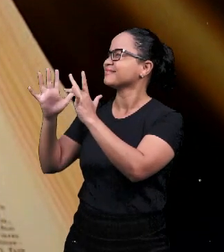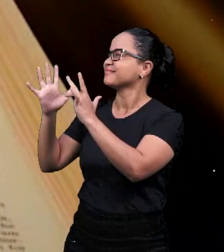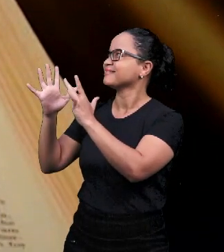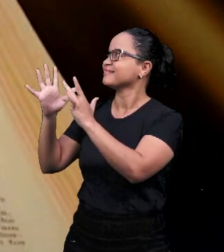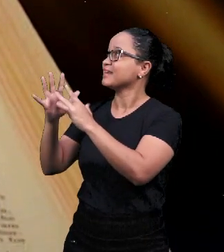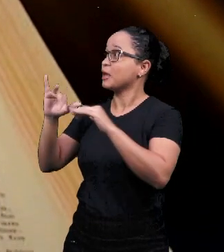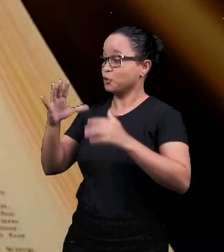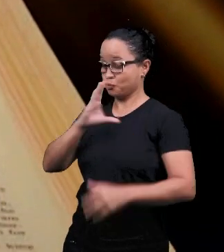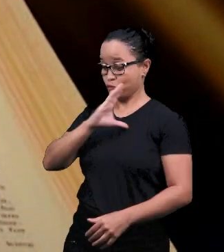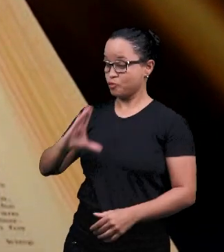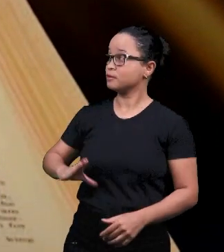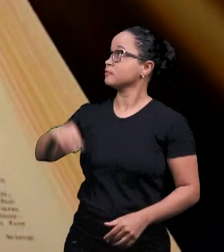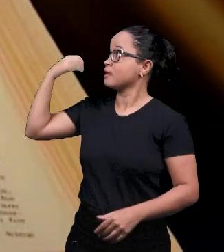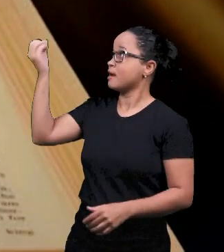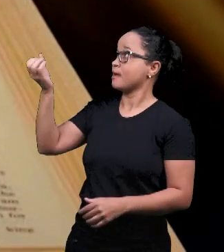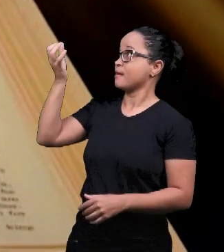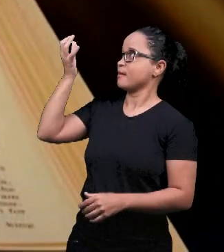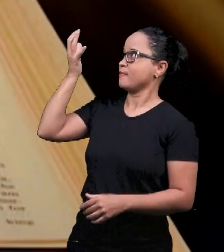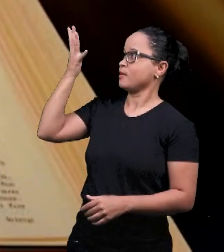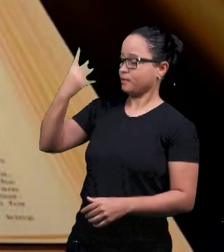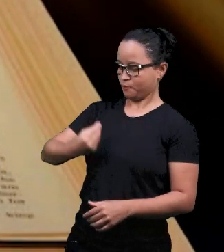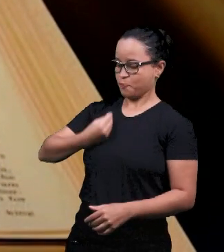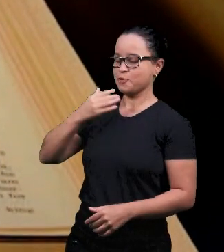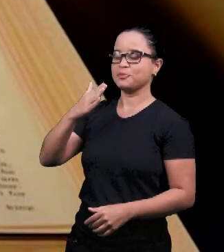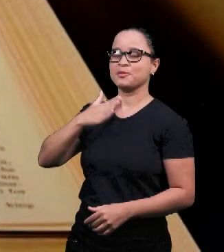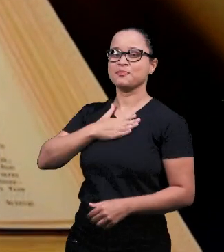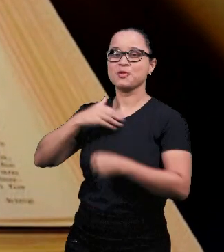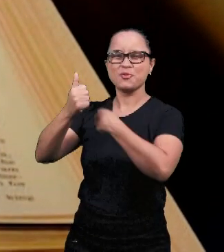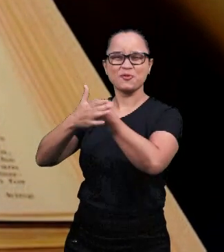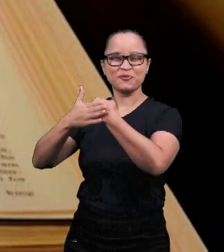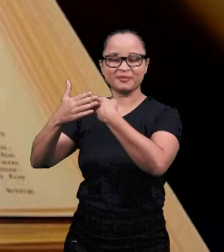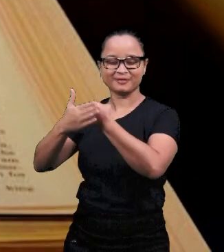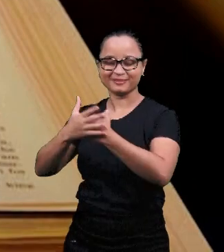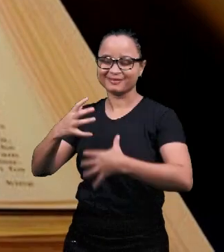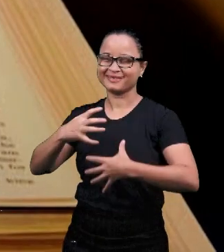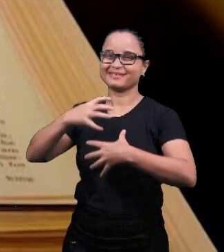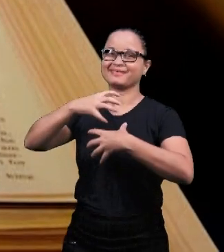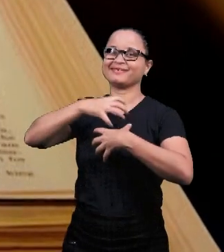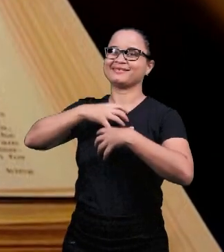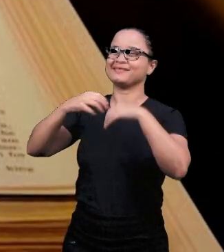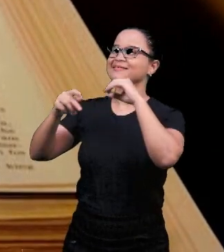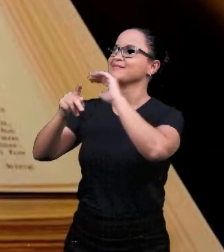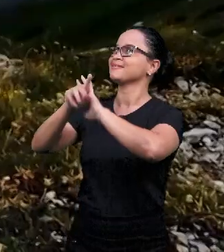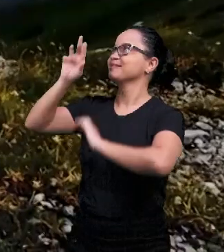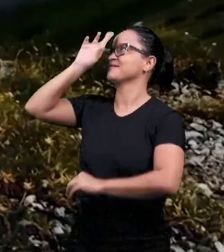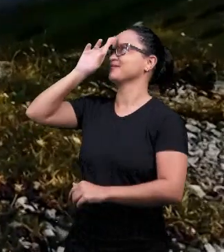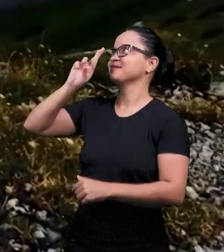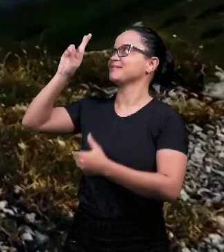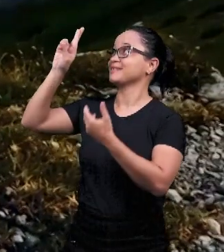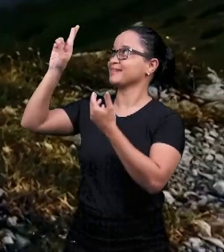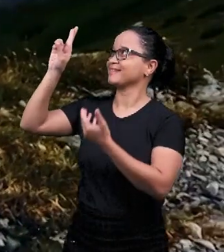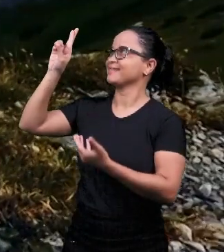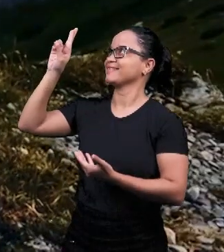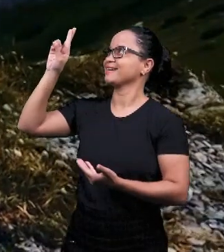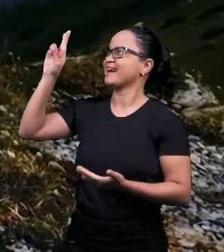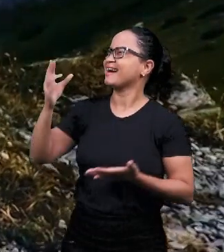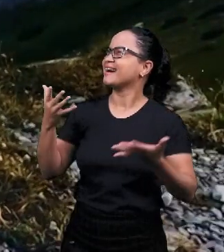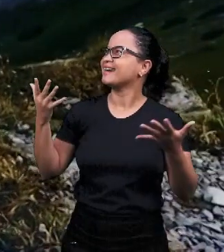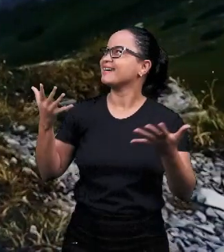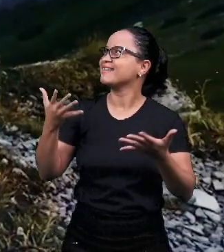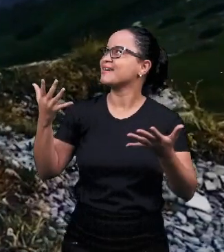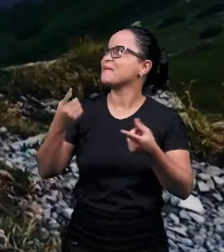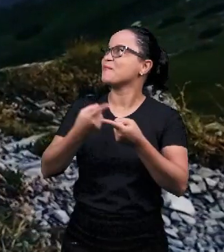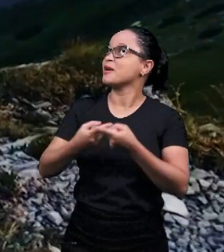Дух открывает нам Духа Святого, и как зло пытается нас совратить, но Он наш